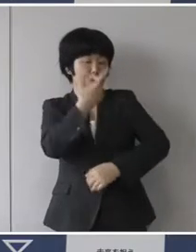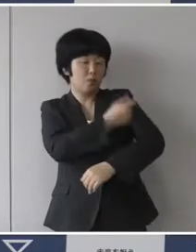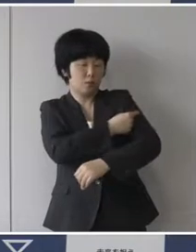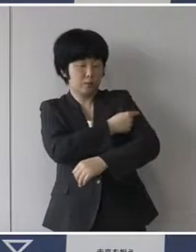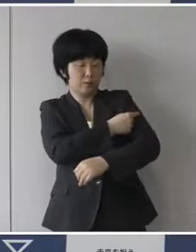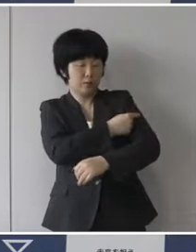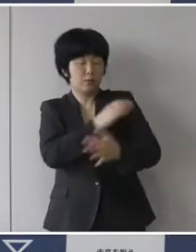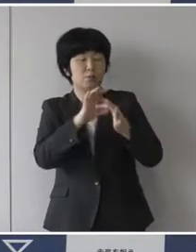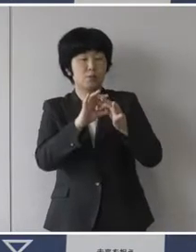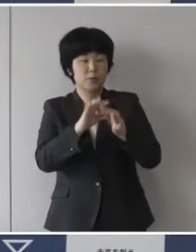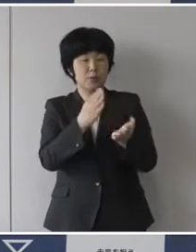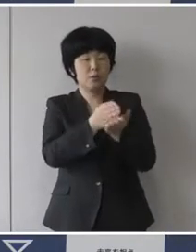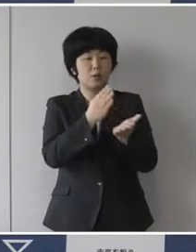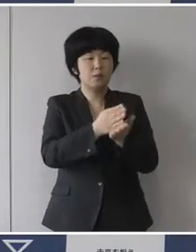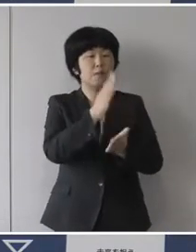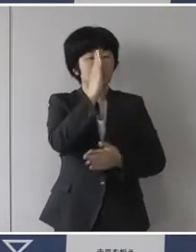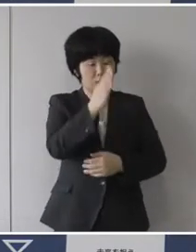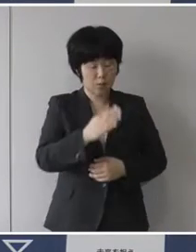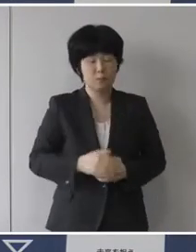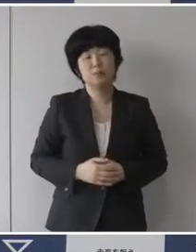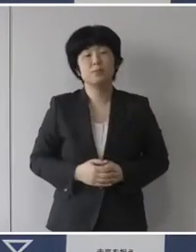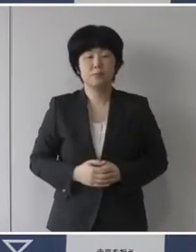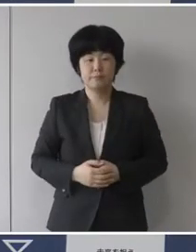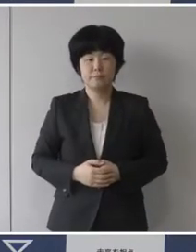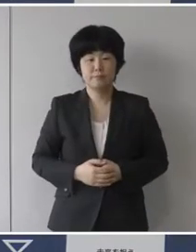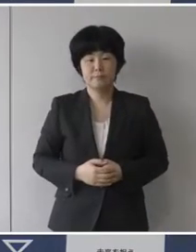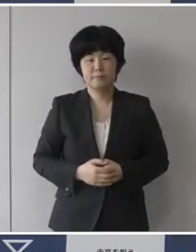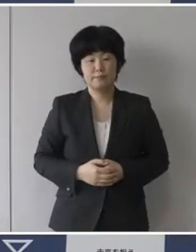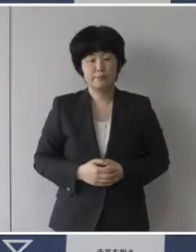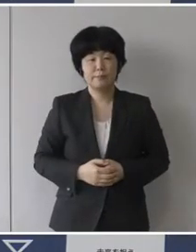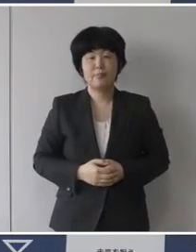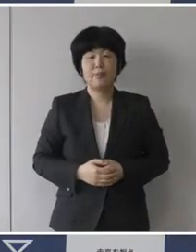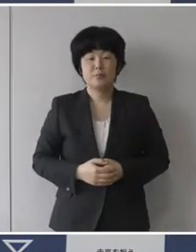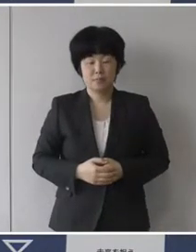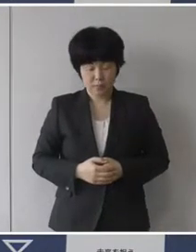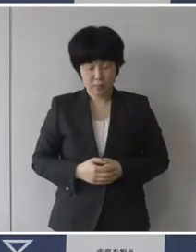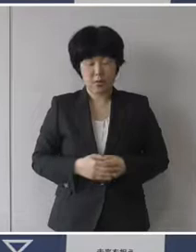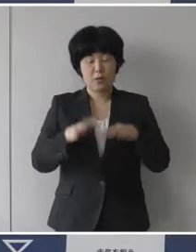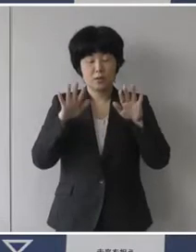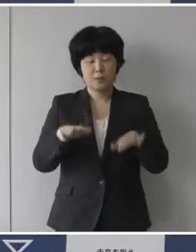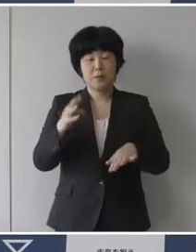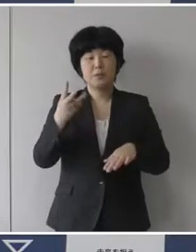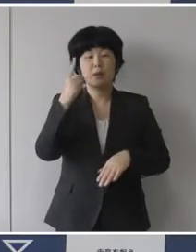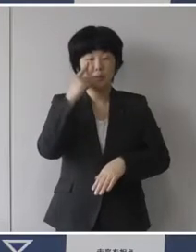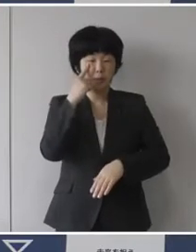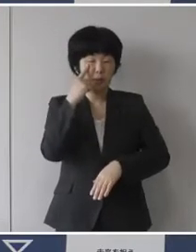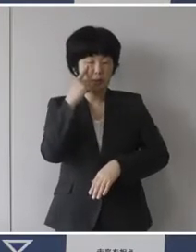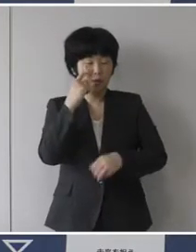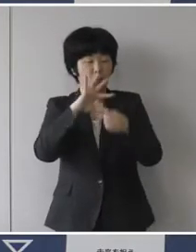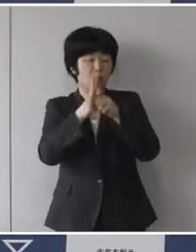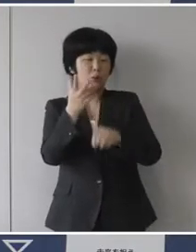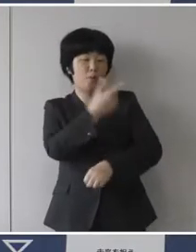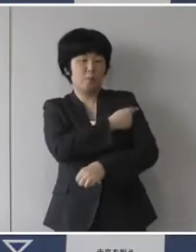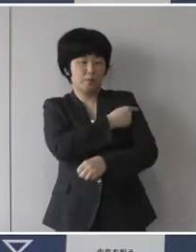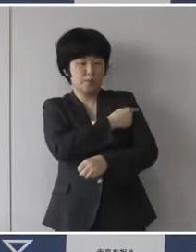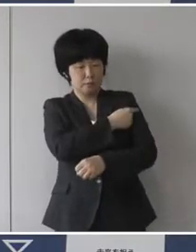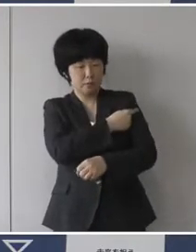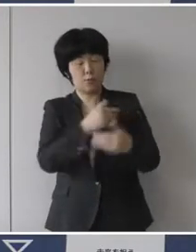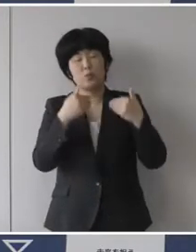目の開始について、このことにつきまして、市長をお願いいたします。 はい、今、3回目の接種を、進め